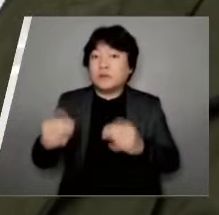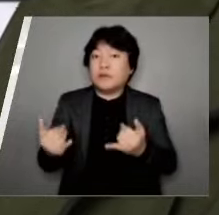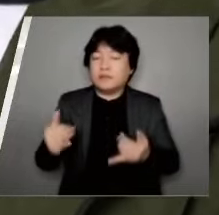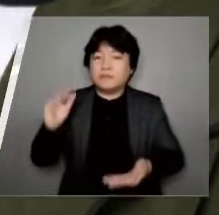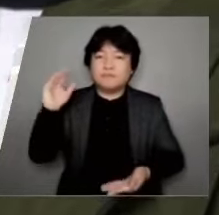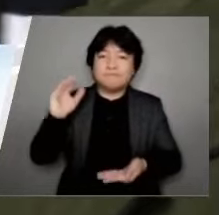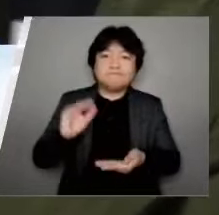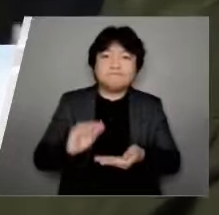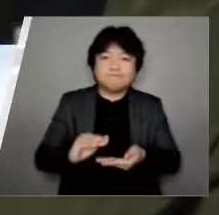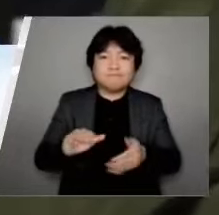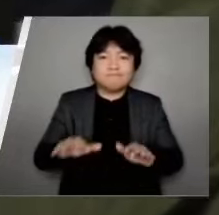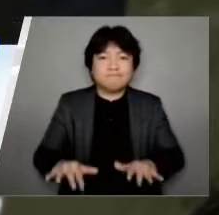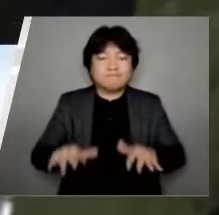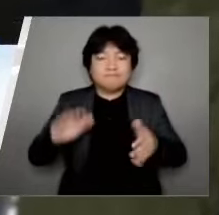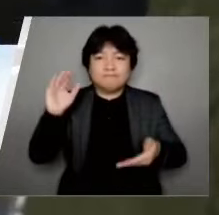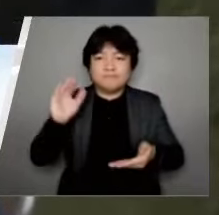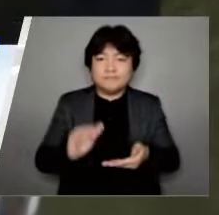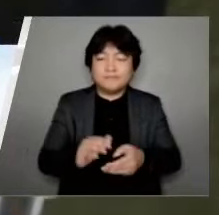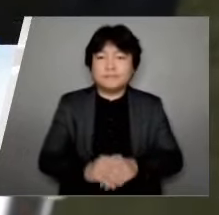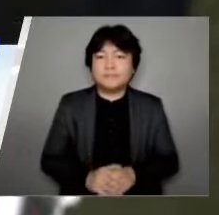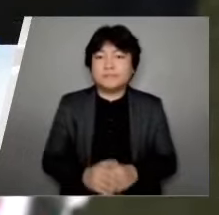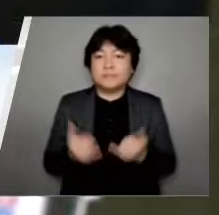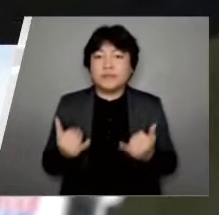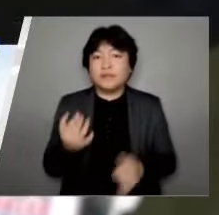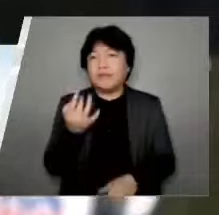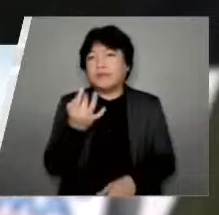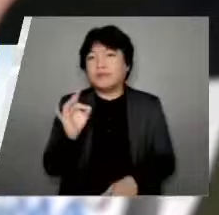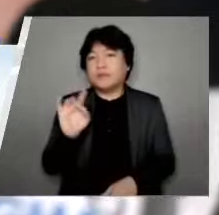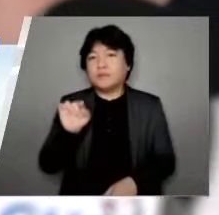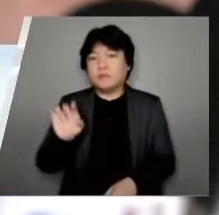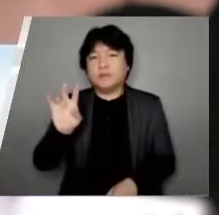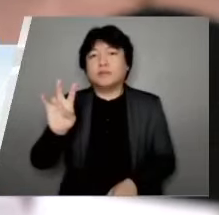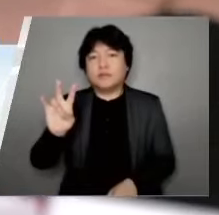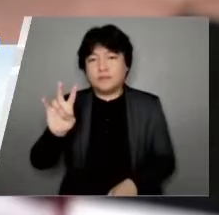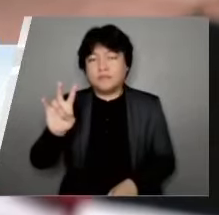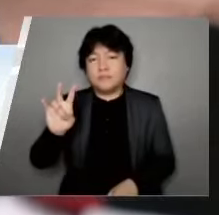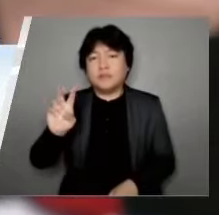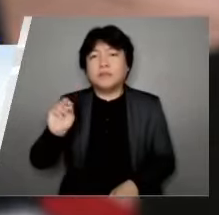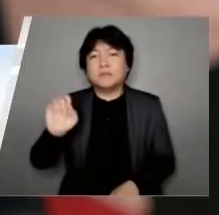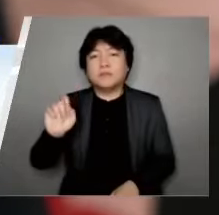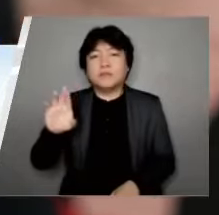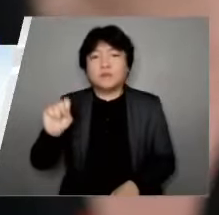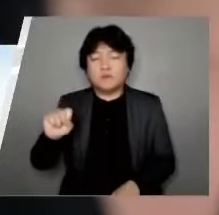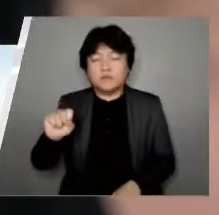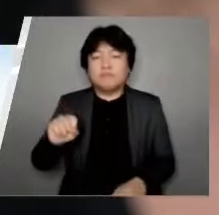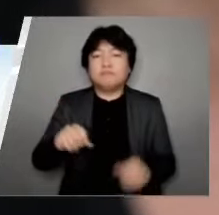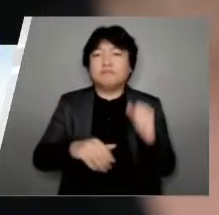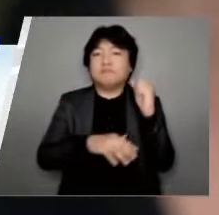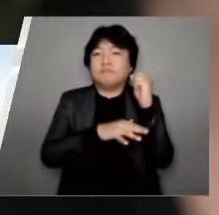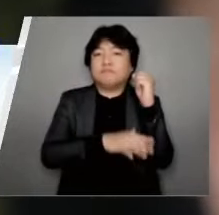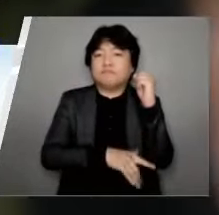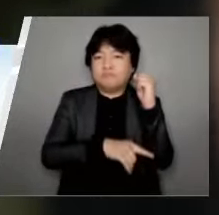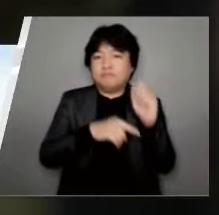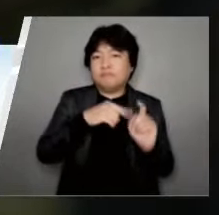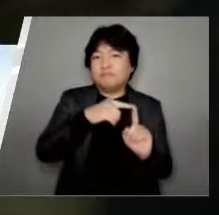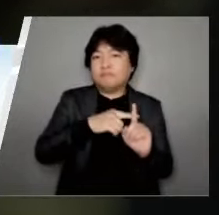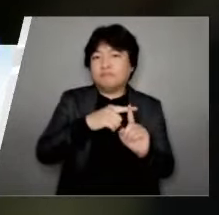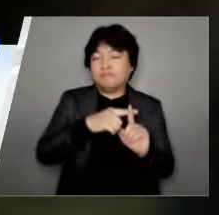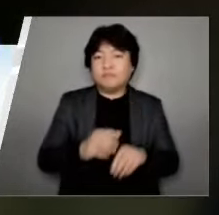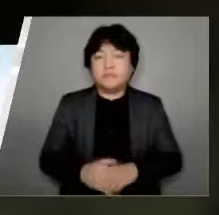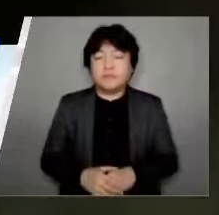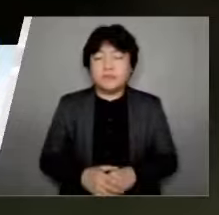nasa 18.7 meters na yung antas ng tubig. Samantala, kanina naman sa pilitang inilikas ang mga